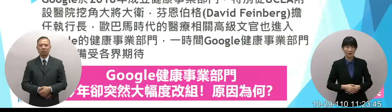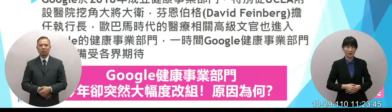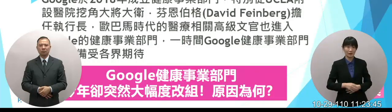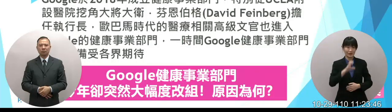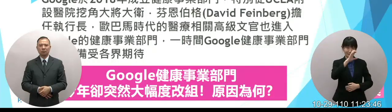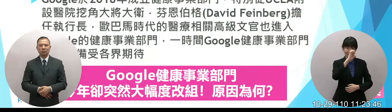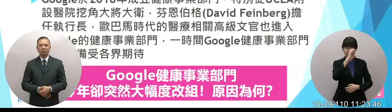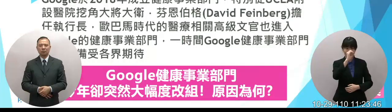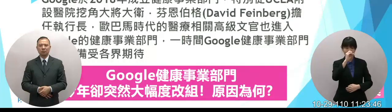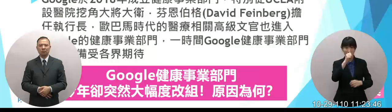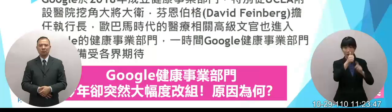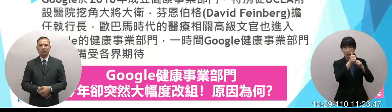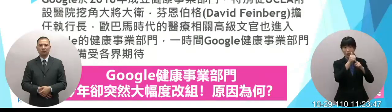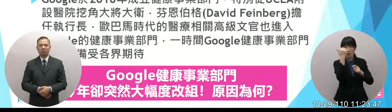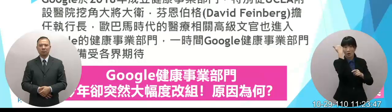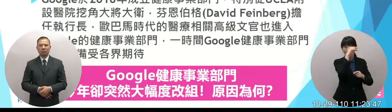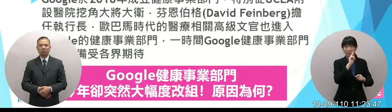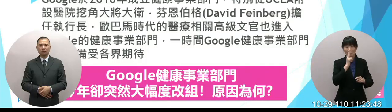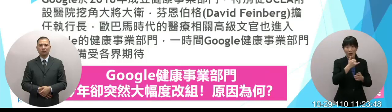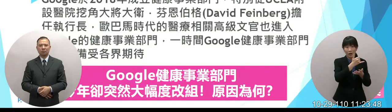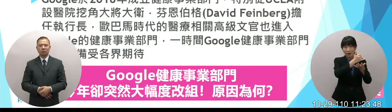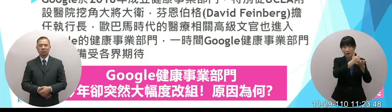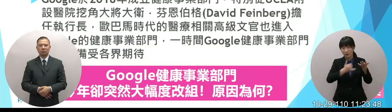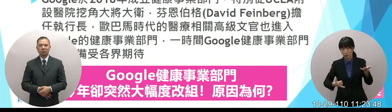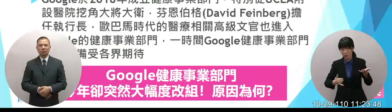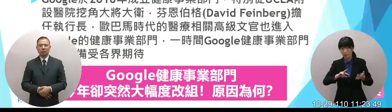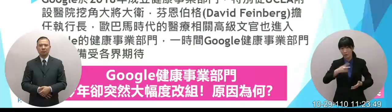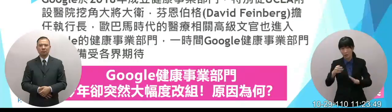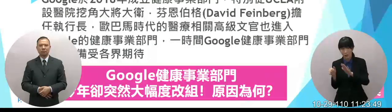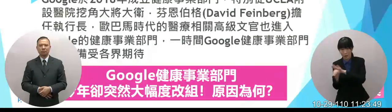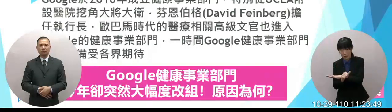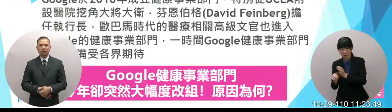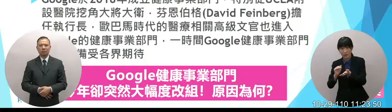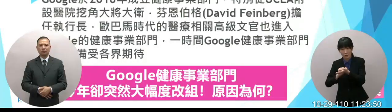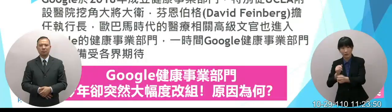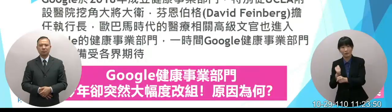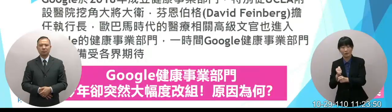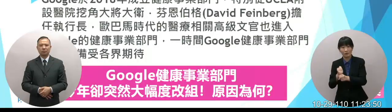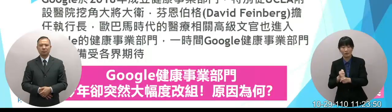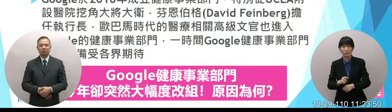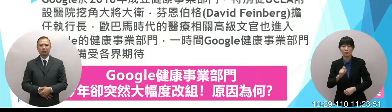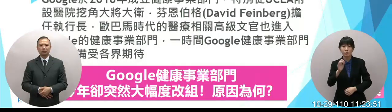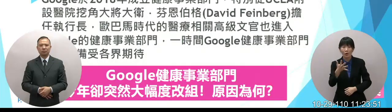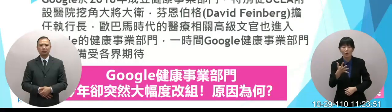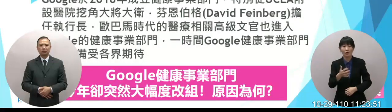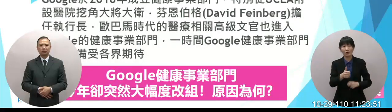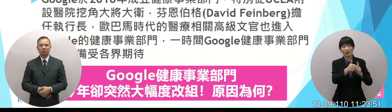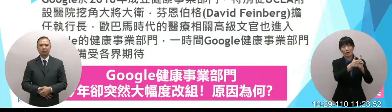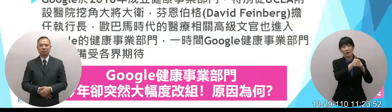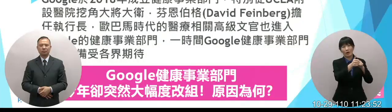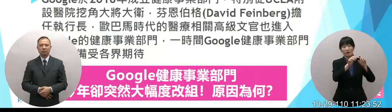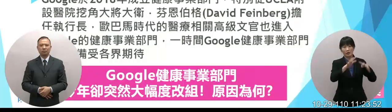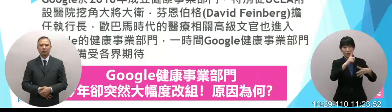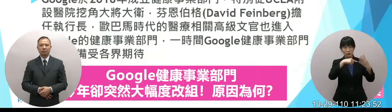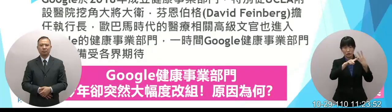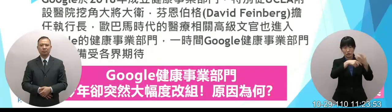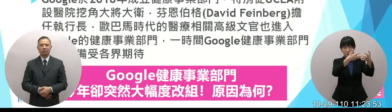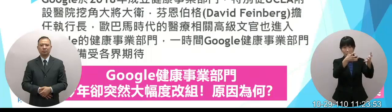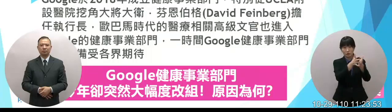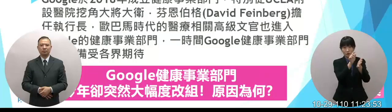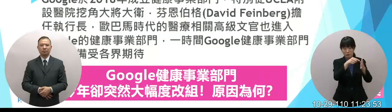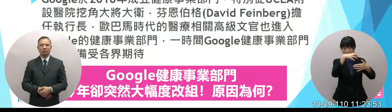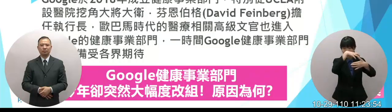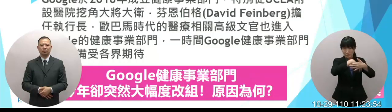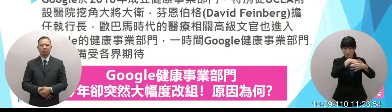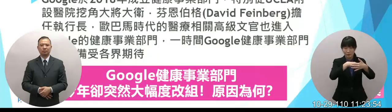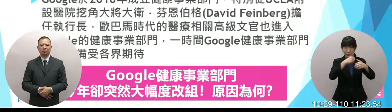布辞职，重返医疗界。原来他所领导的部门正面临着大幅度